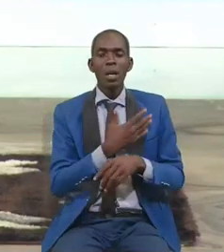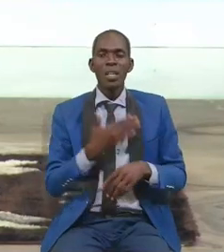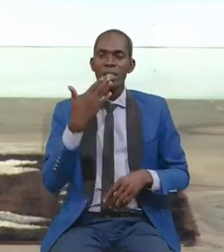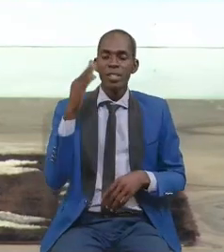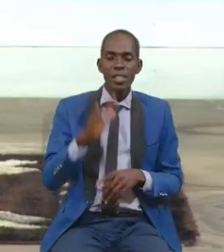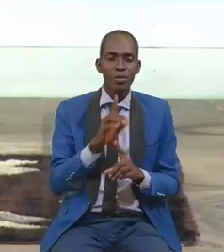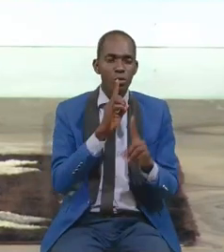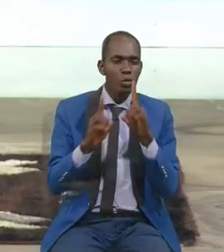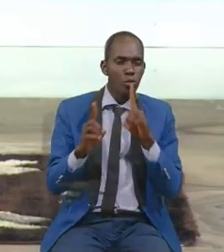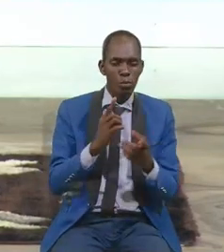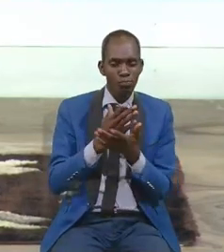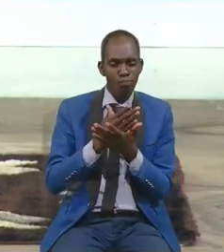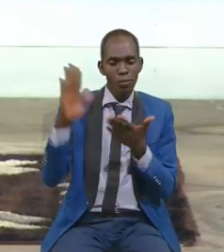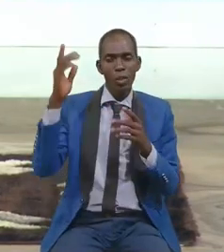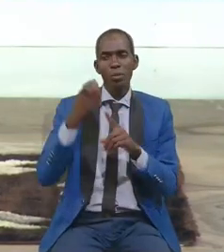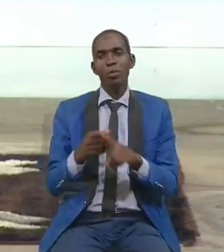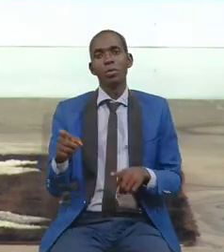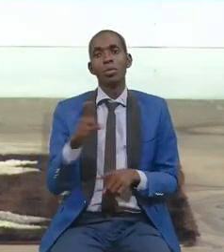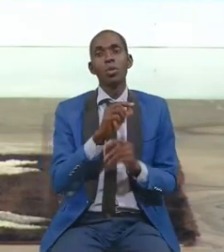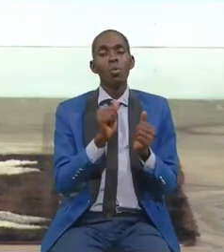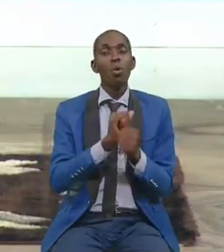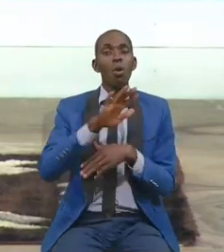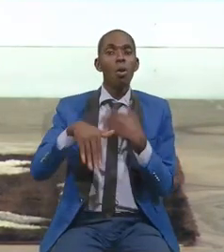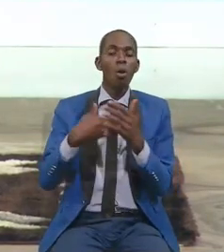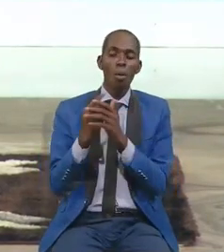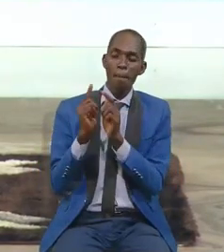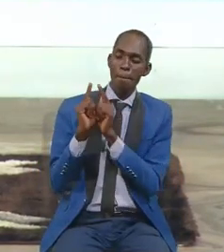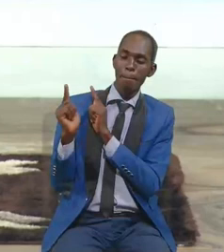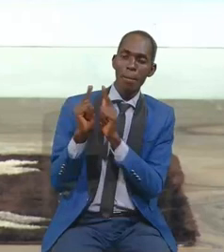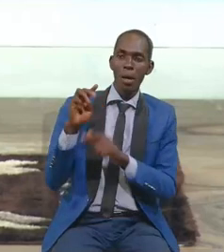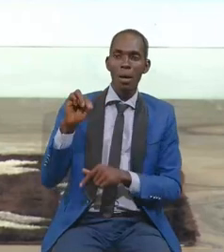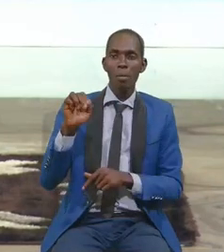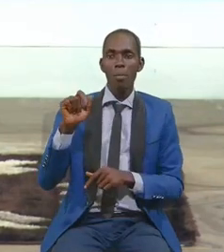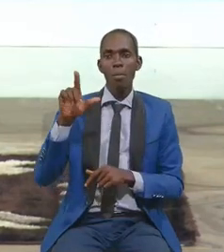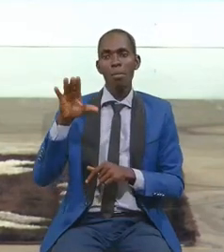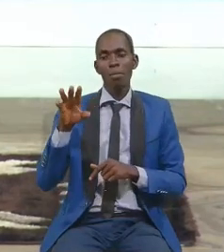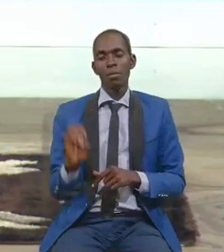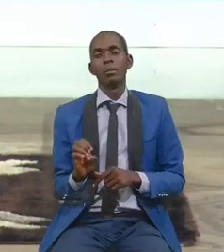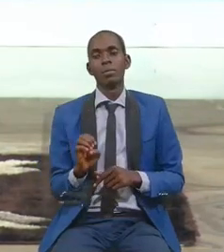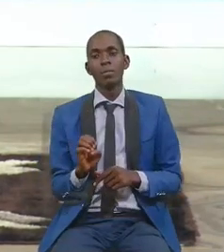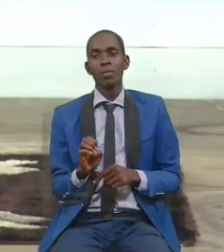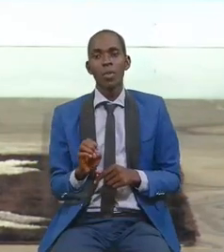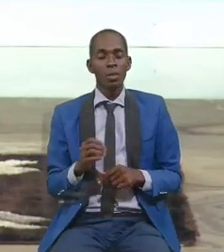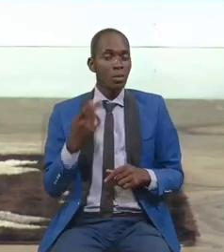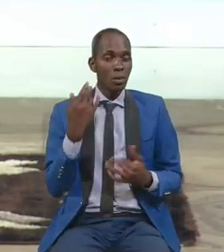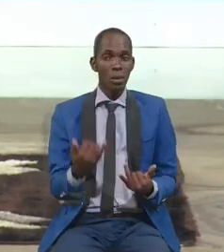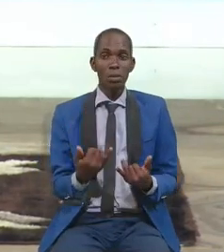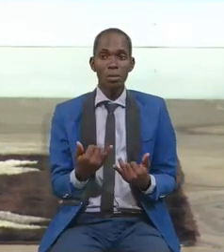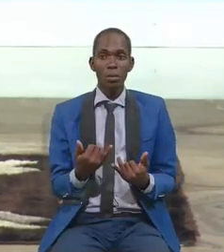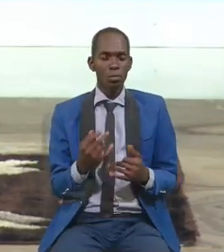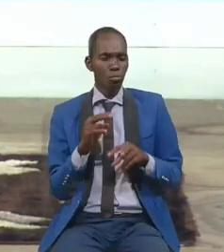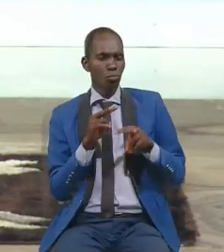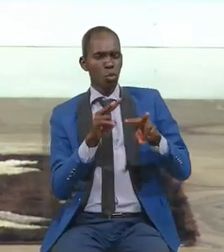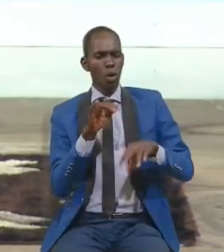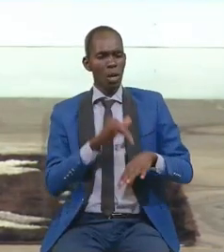toute espèce de méchanceté disparaissent du milieu de vous. Voyez la conclusion de son progrès moralement, voyez le progrès